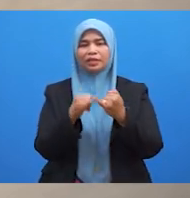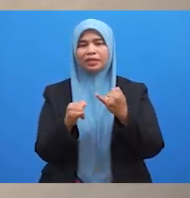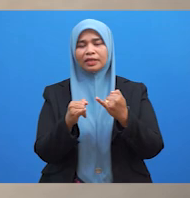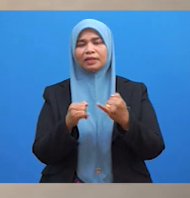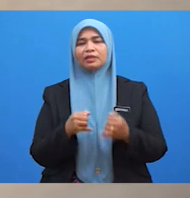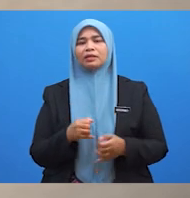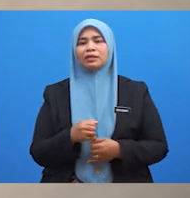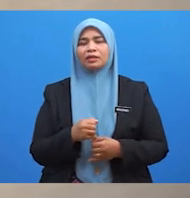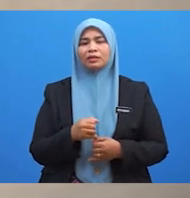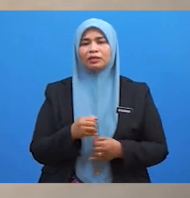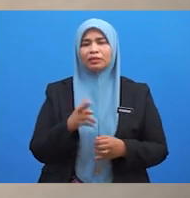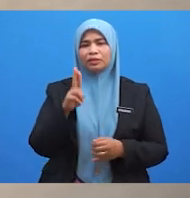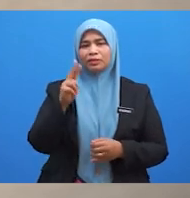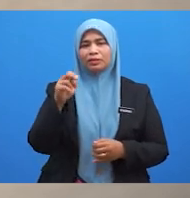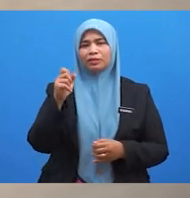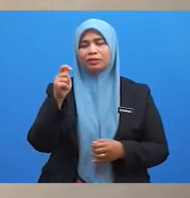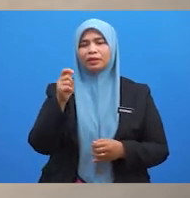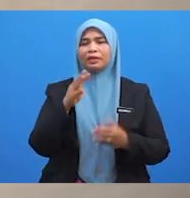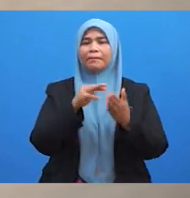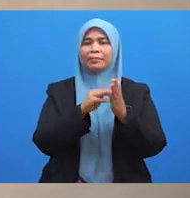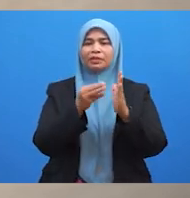dikenali sebagai unit maksud.